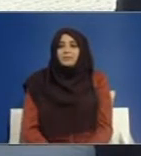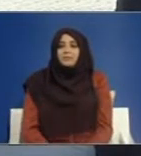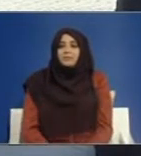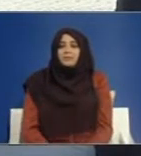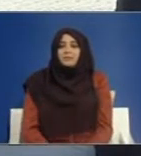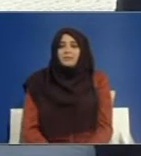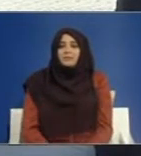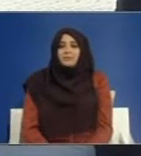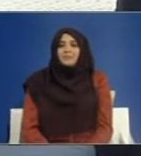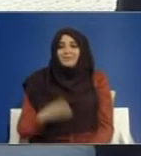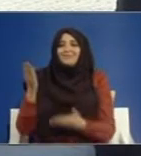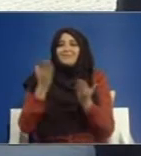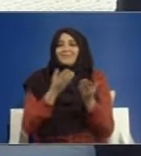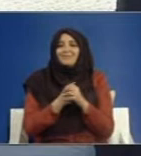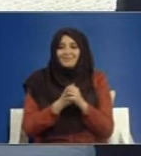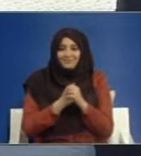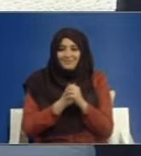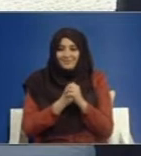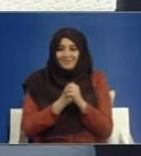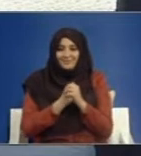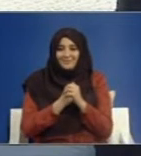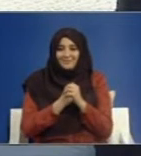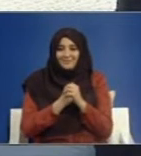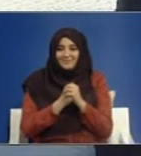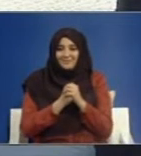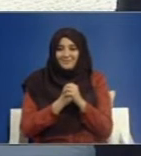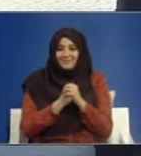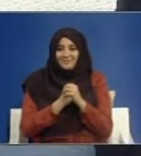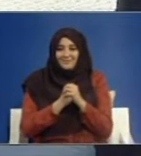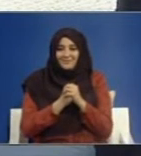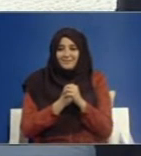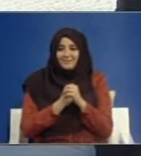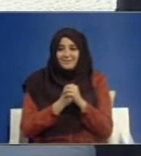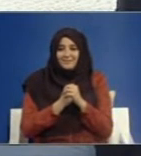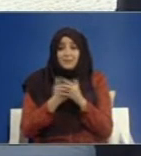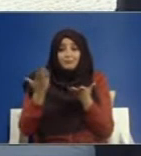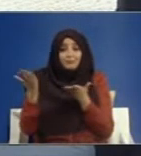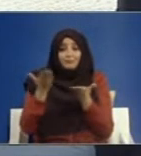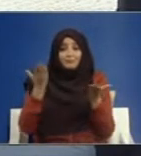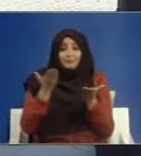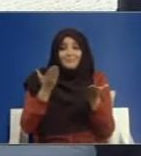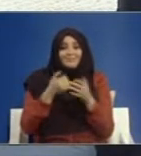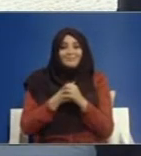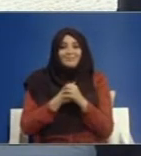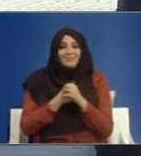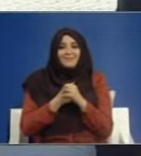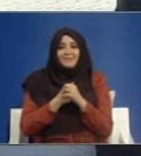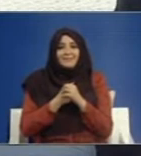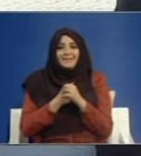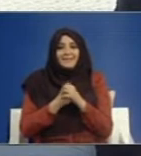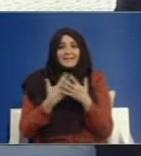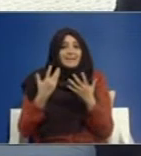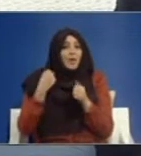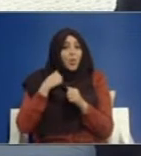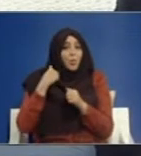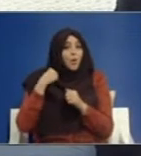سليمة. ألو. تفضلي أختي. تفضلي. تفضلي نسمعوك، تفضلي. ألو.